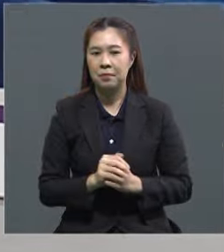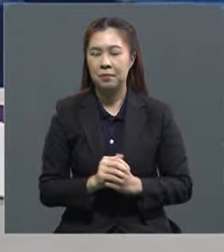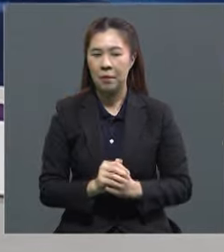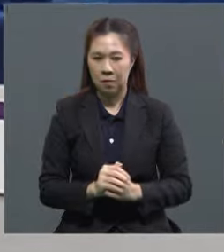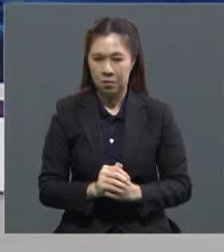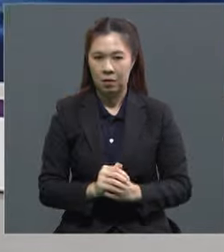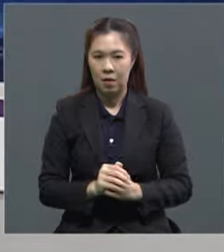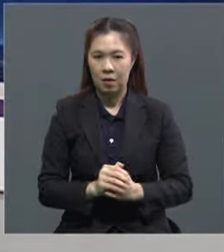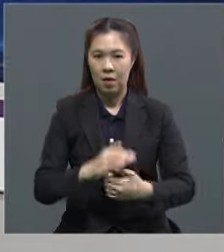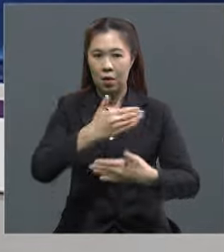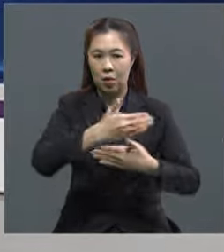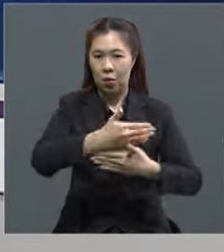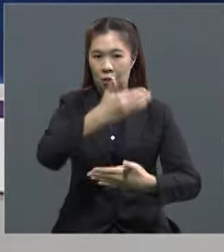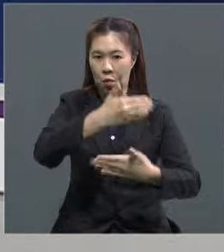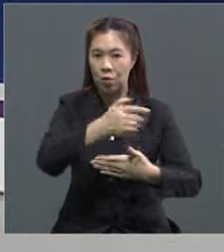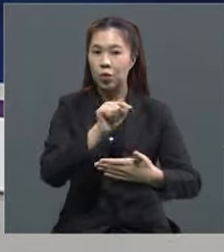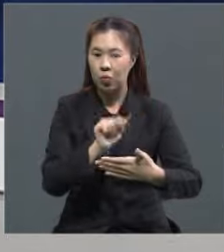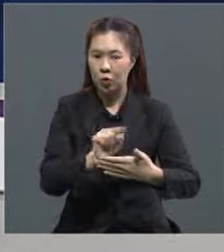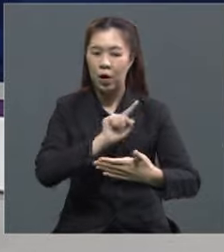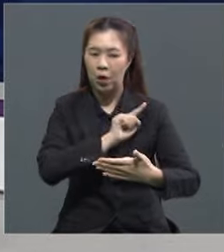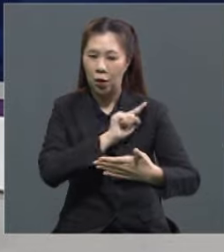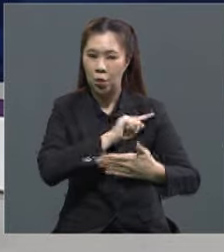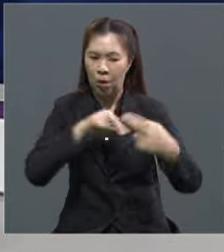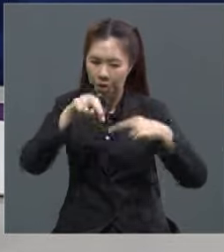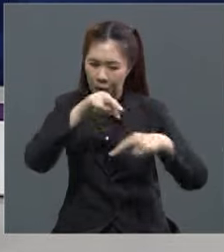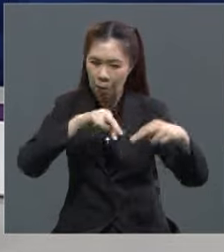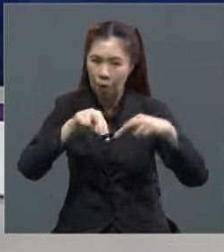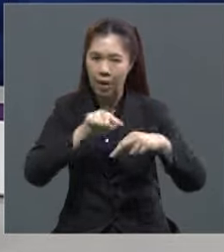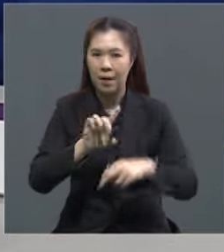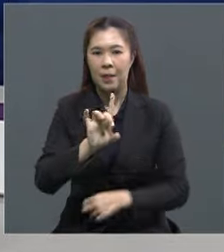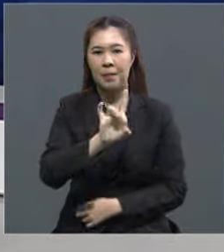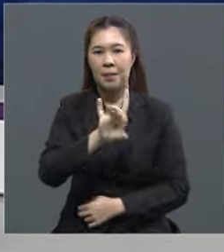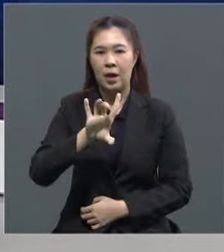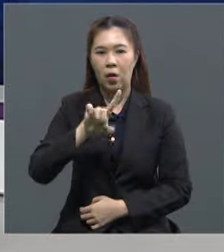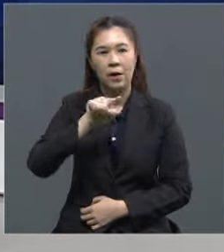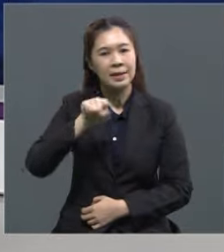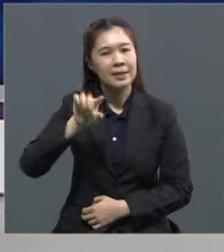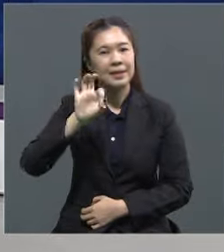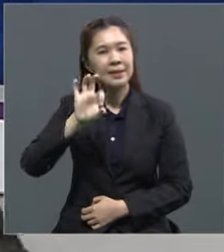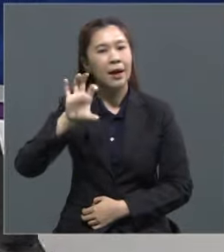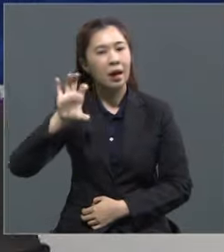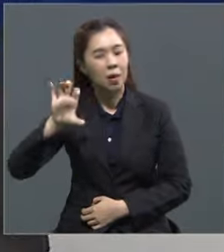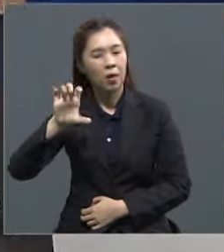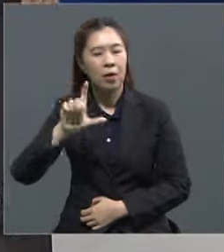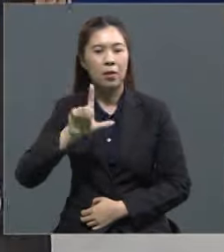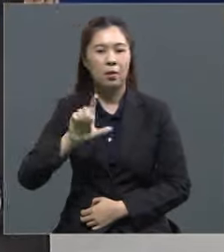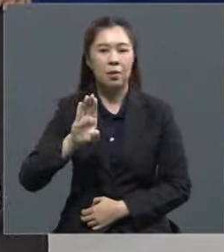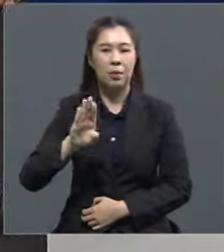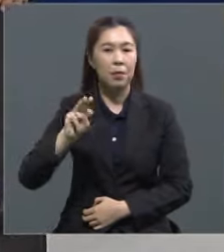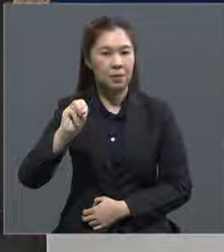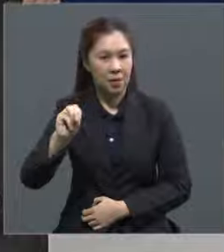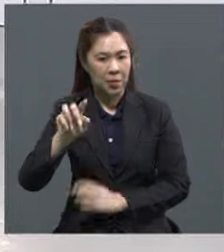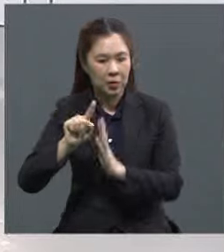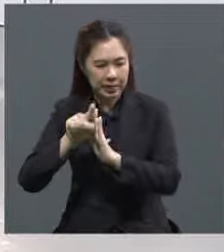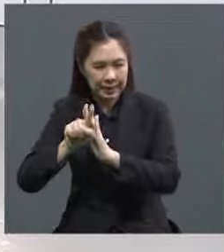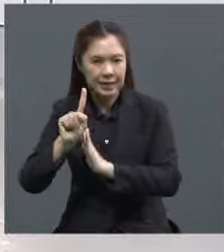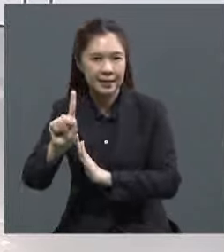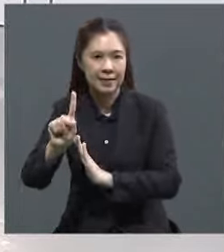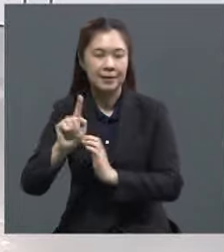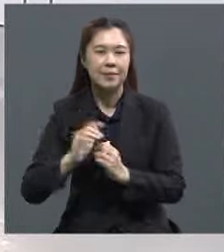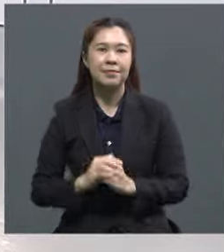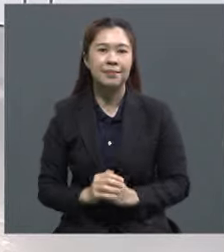การที่จะอ่ากำกับดูแลปริมาณน้ำตรงนี้อยู่ที่ประมาณ 800-900ลูกบาทเมตต่อวินาทีเพราะฉะนั้นในส่วน